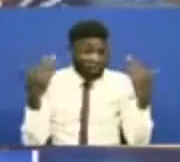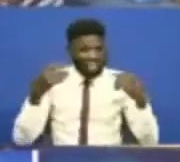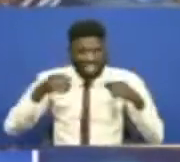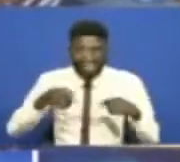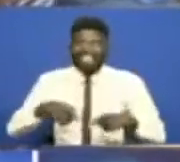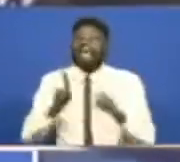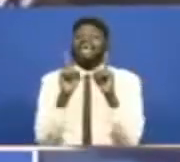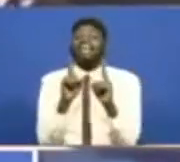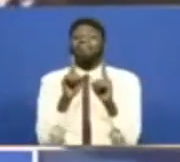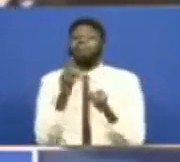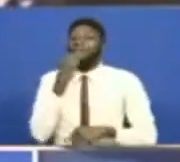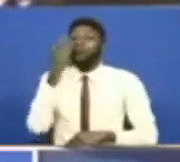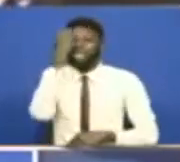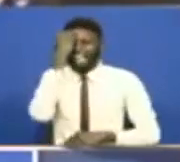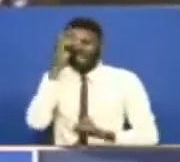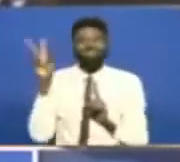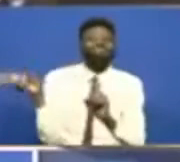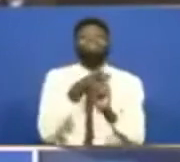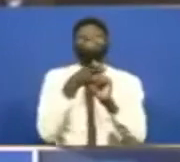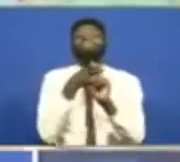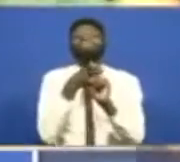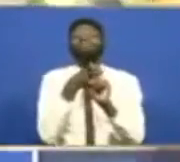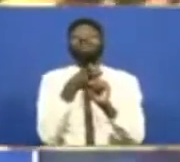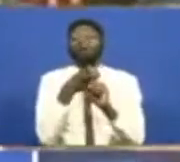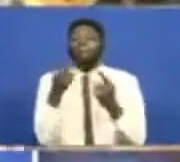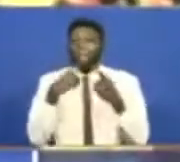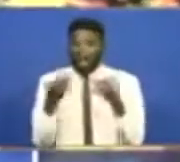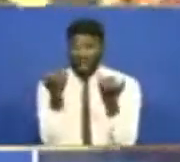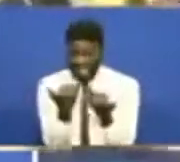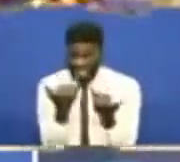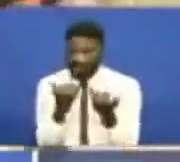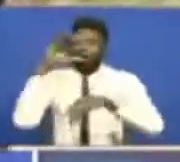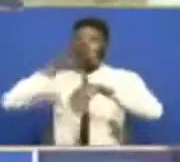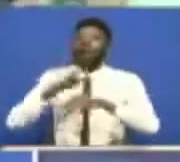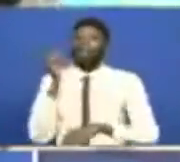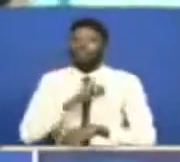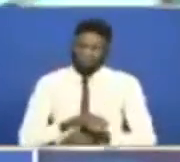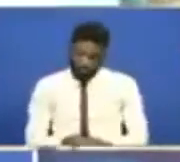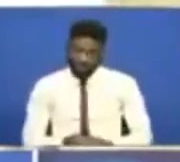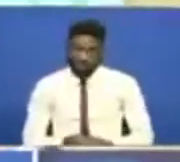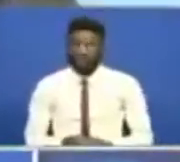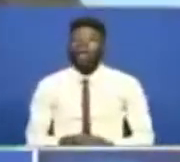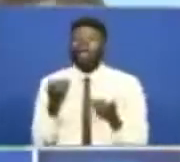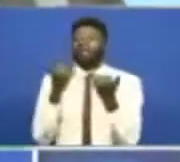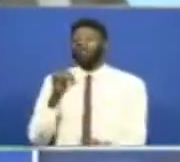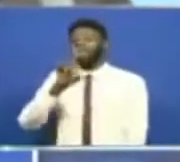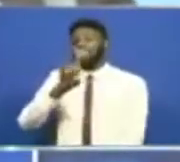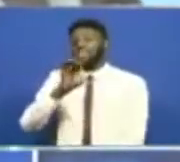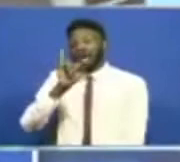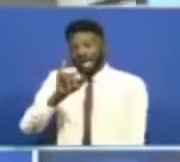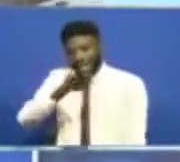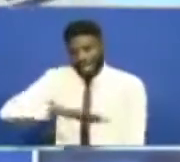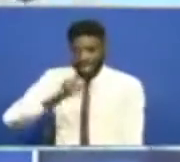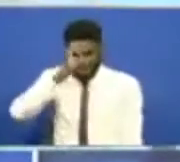eti ametekwa nyara amekamatwa katika mji wa Nkobo. Akithibitisha kisa hicho, afisa mkuu wa upelelezi wa jinai katika kaunti ya Tharaka Nithi